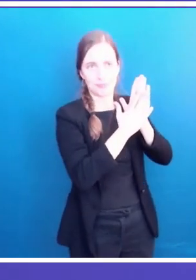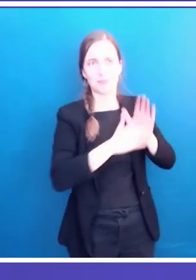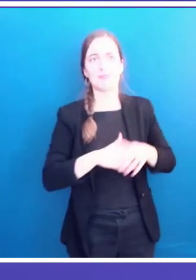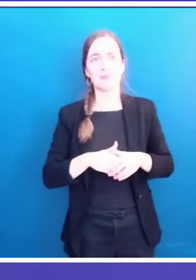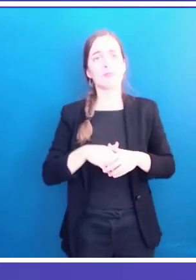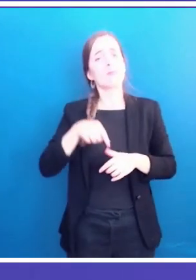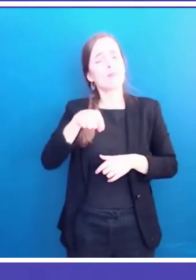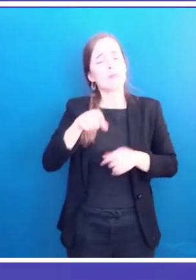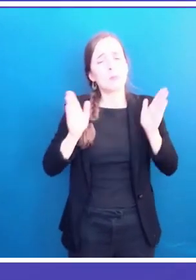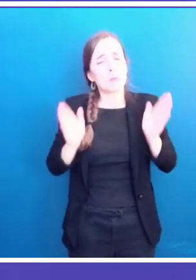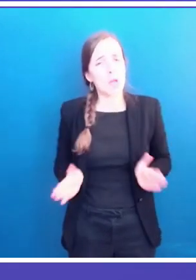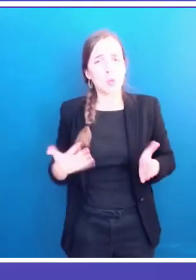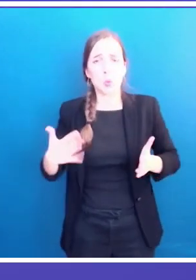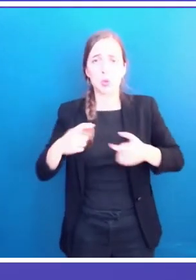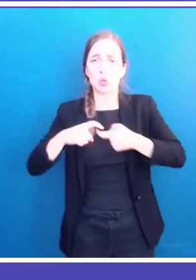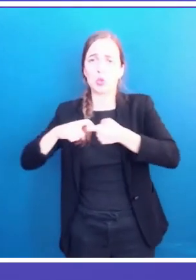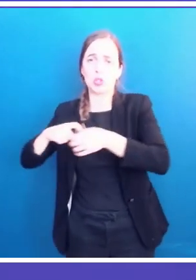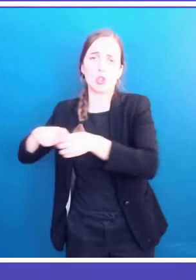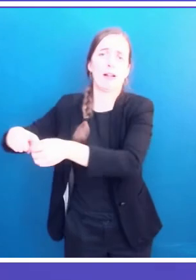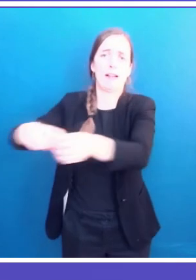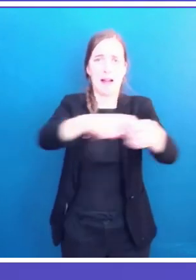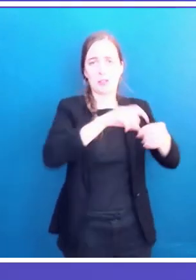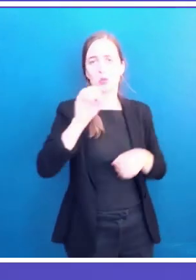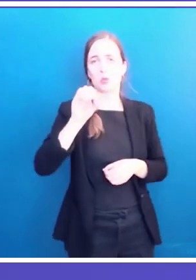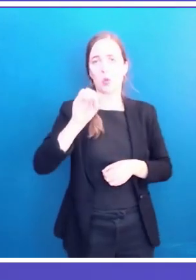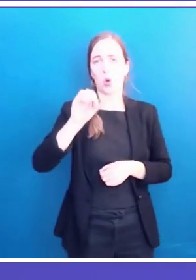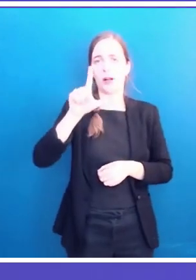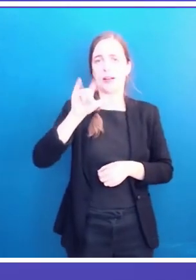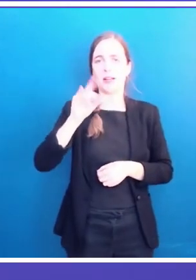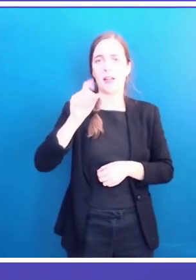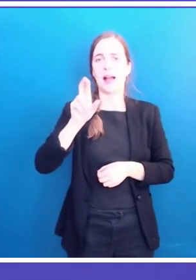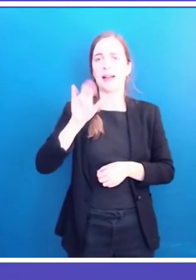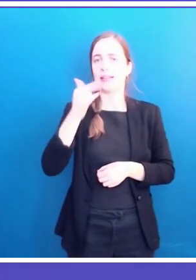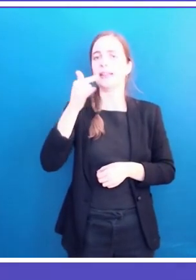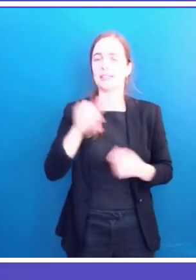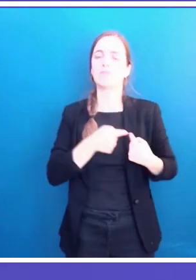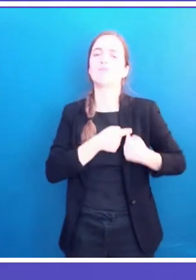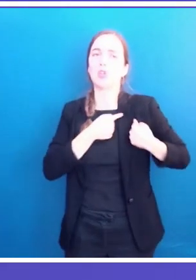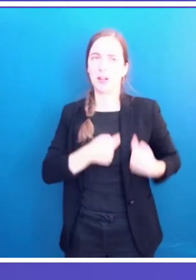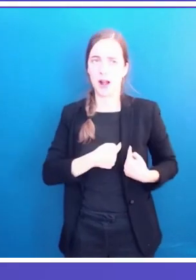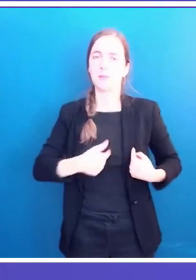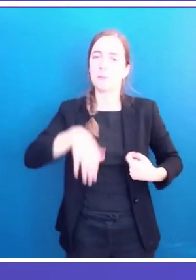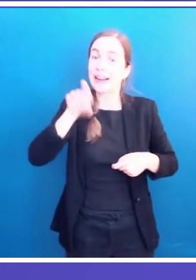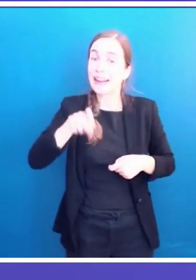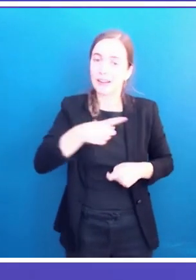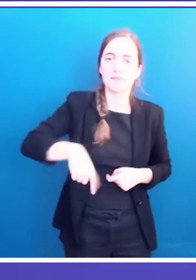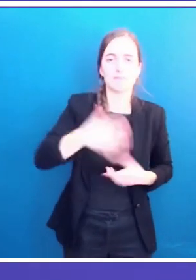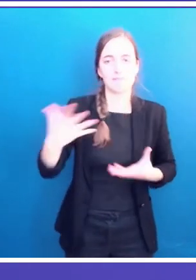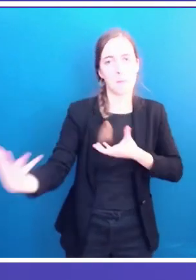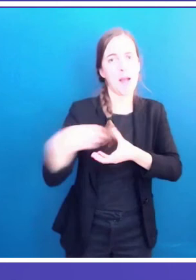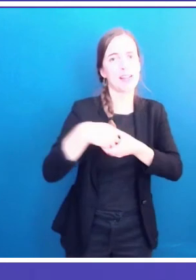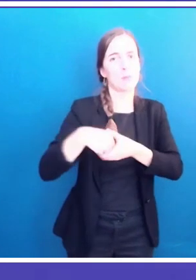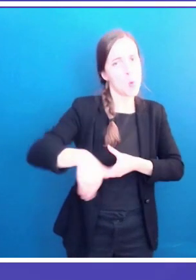وبالتالي لابد من الحرص على التضامن خلال جائحة كورونا، وقد كان ذلك واضحا